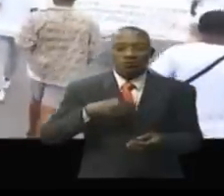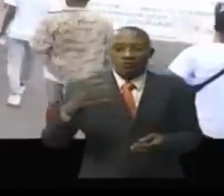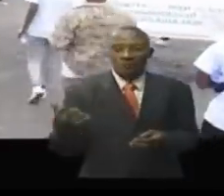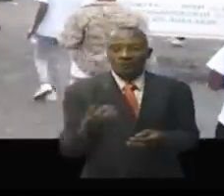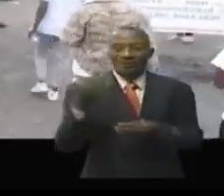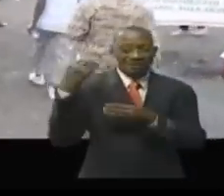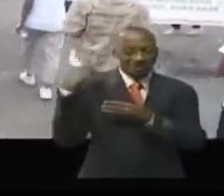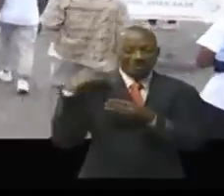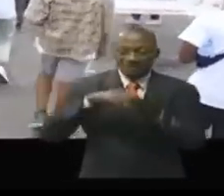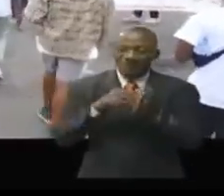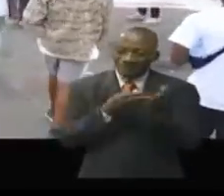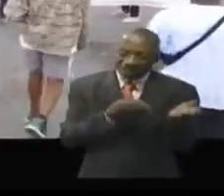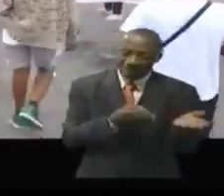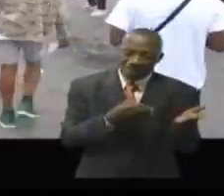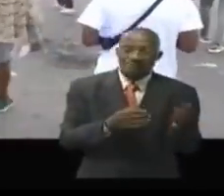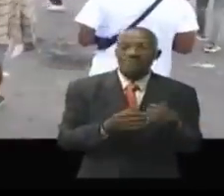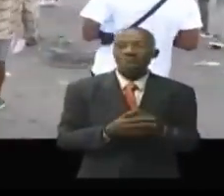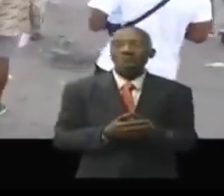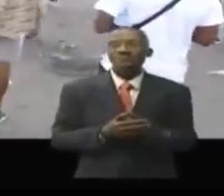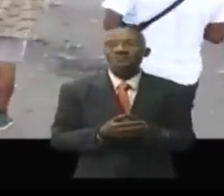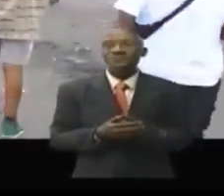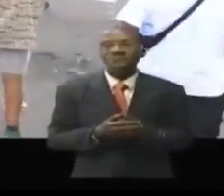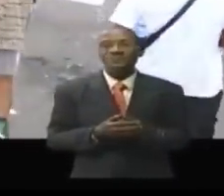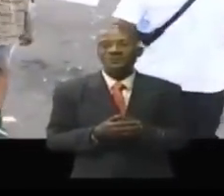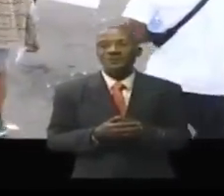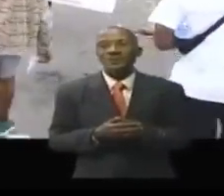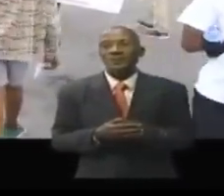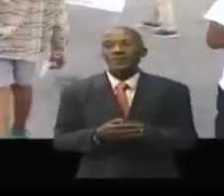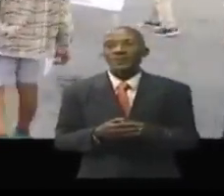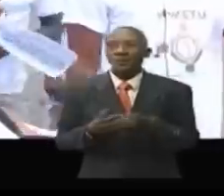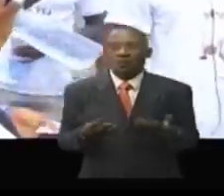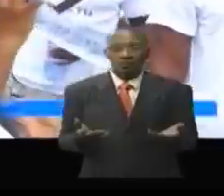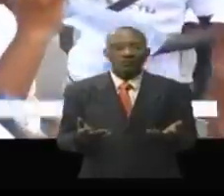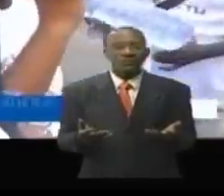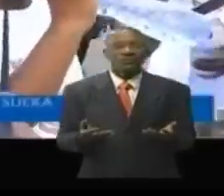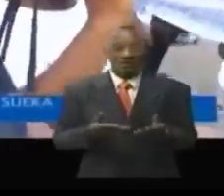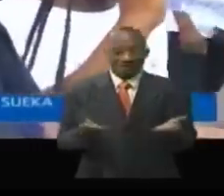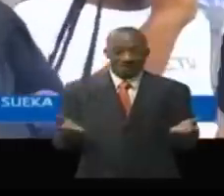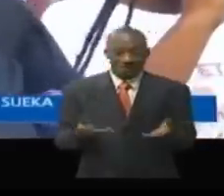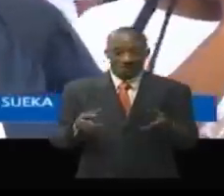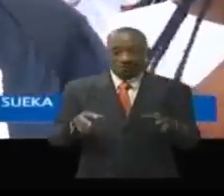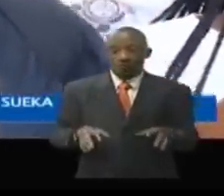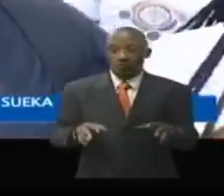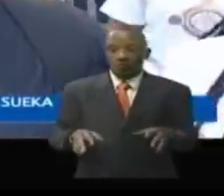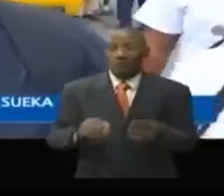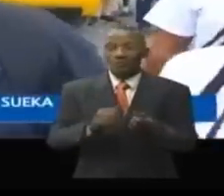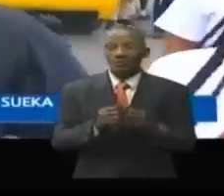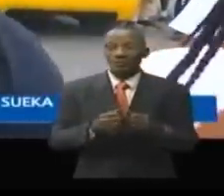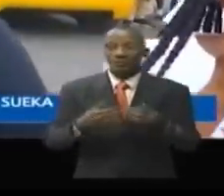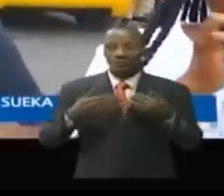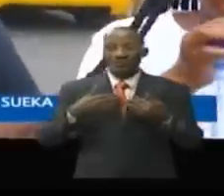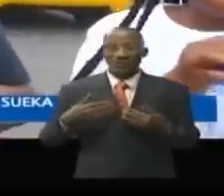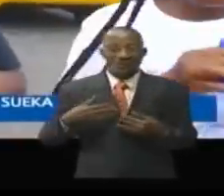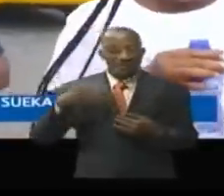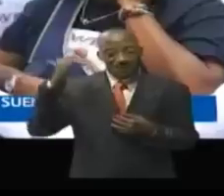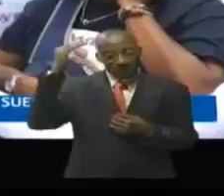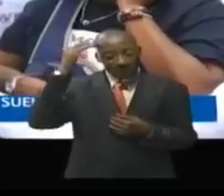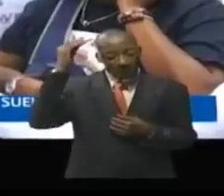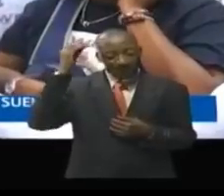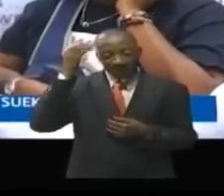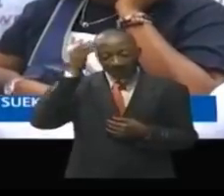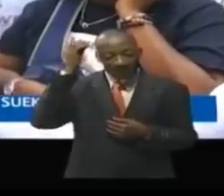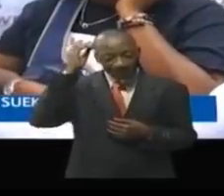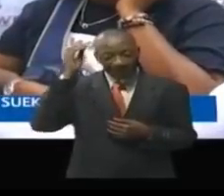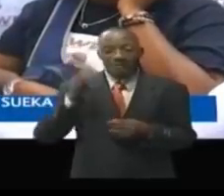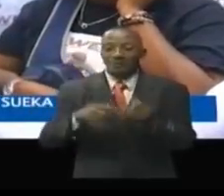Si la République démocratique du Congo n'a pas un thème local, mais la santé mentale reste un véritable problème de santé publique, mais aussi et surtout